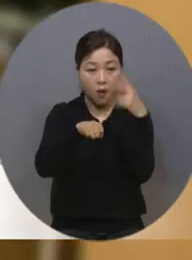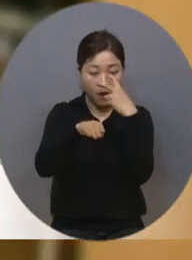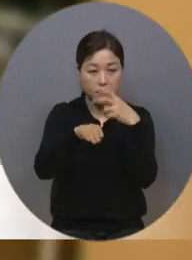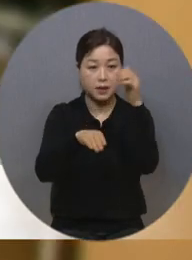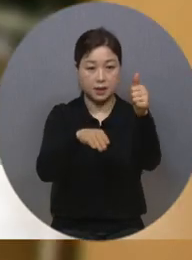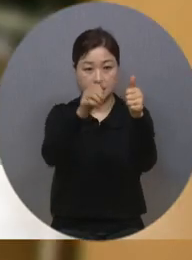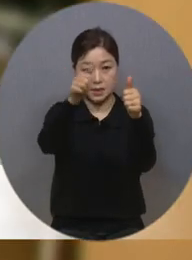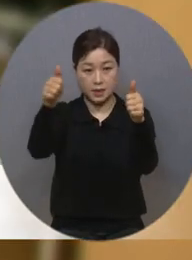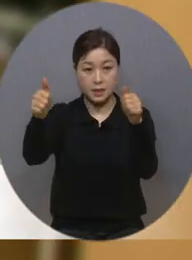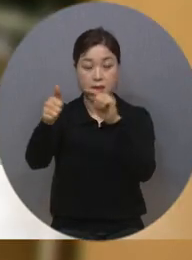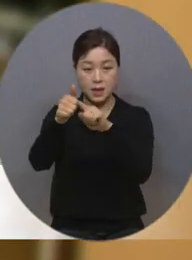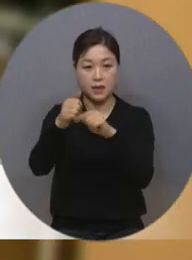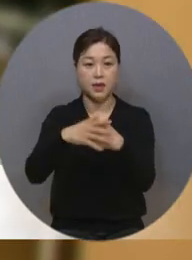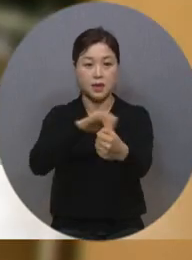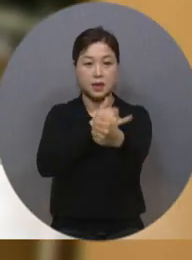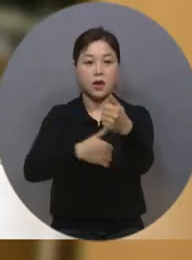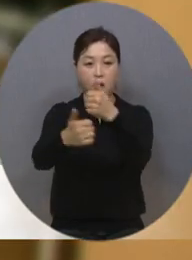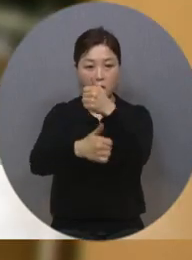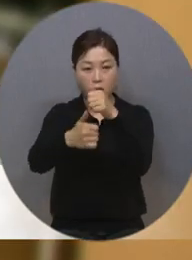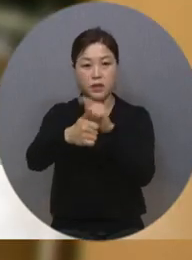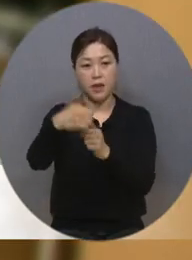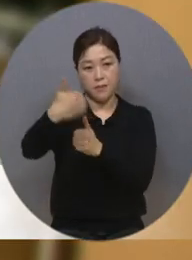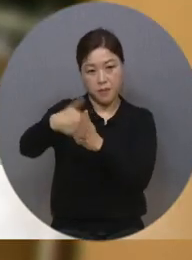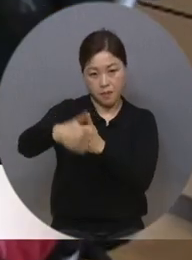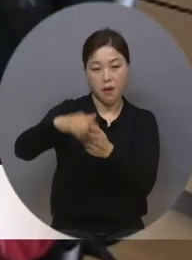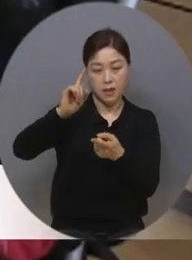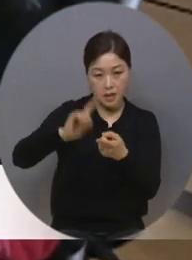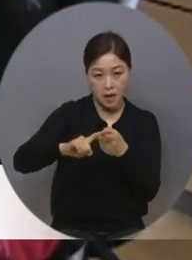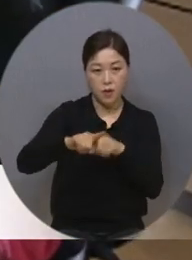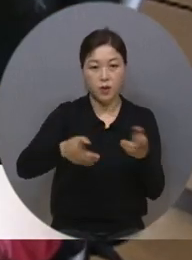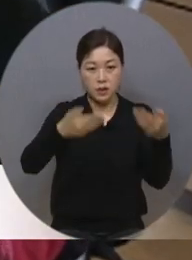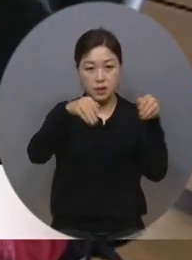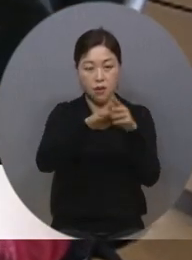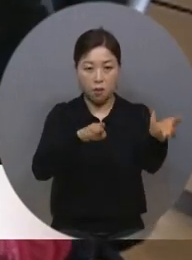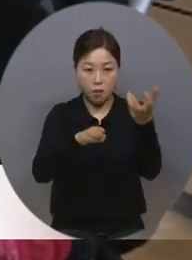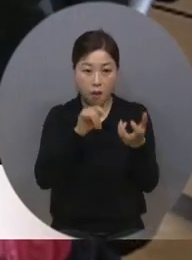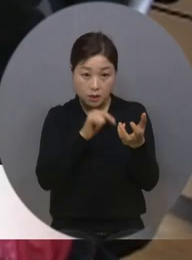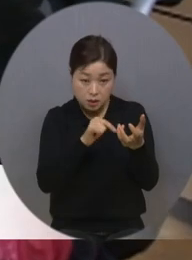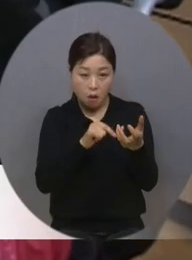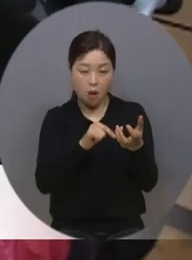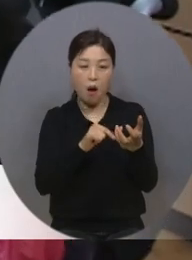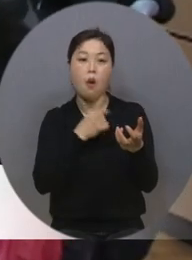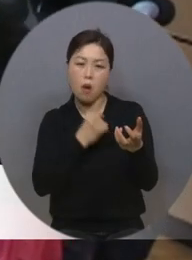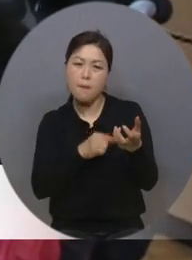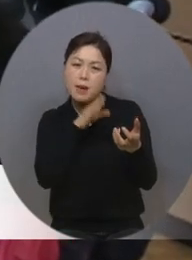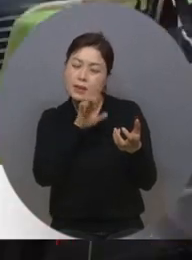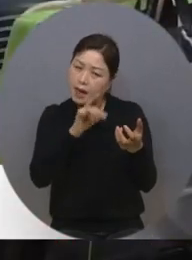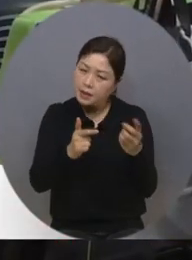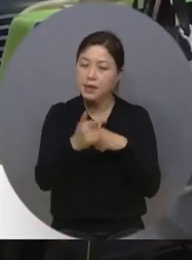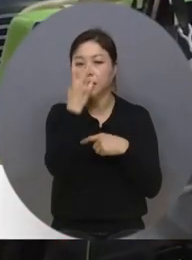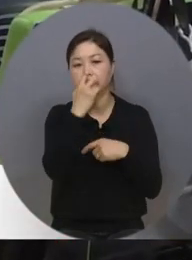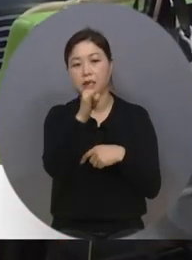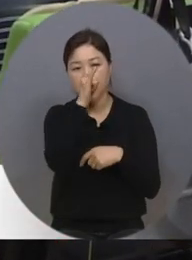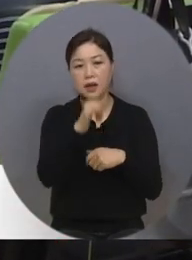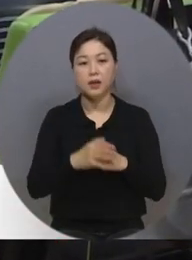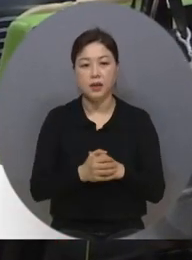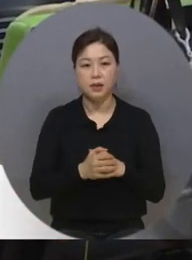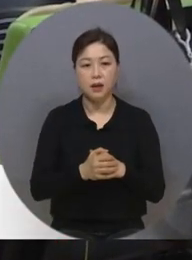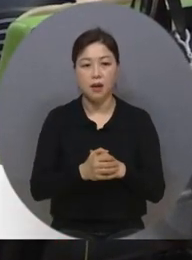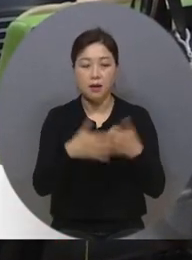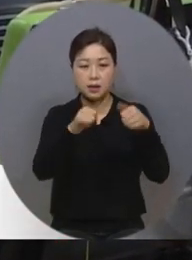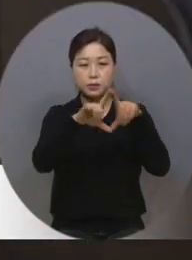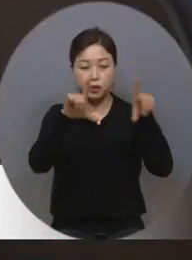공고 지지대로 시설 자발적 입소동이 여부에 대한 심사를 강화하기로 했습니다 이어 신분증 통장에